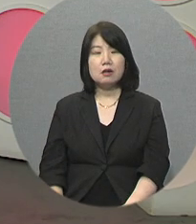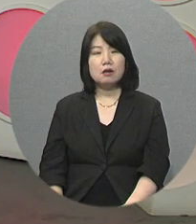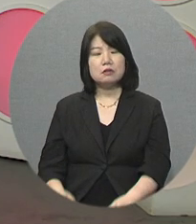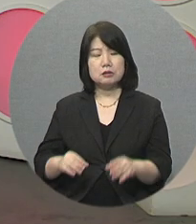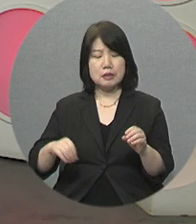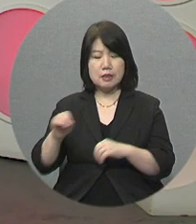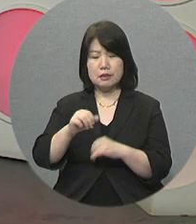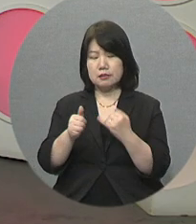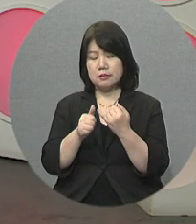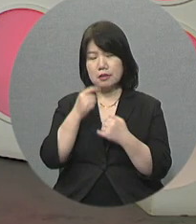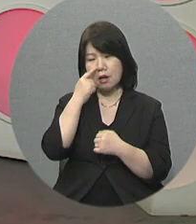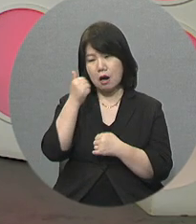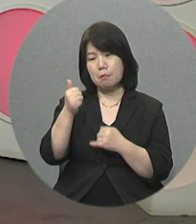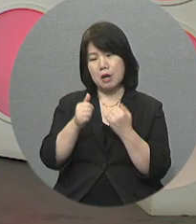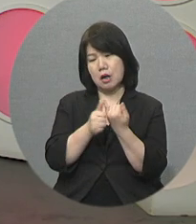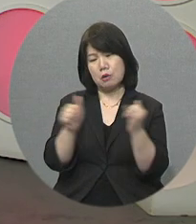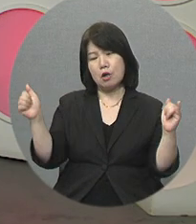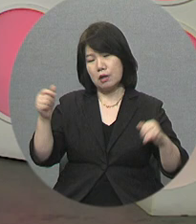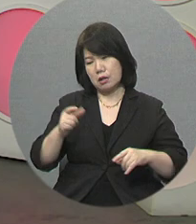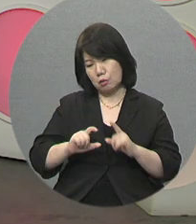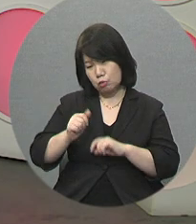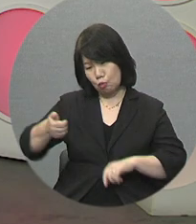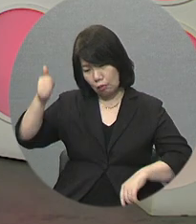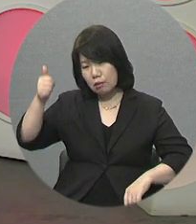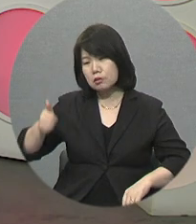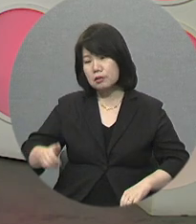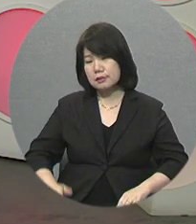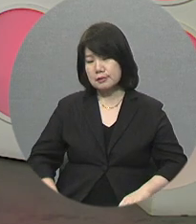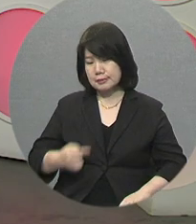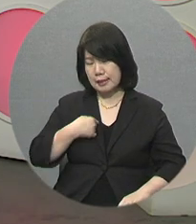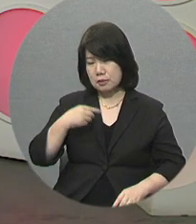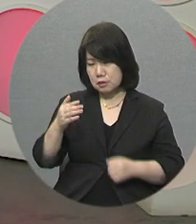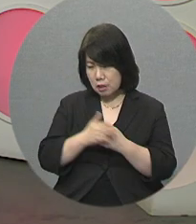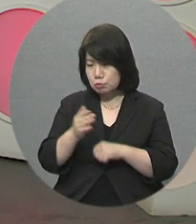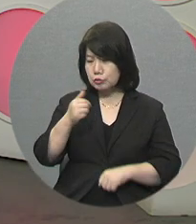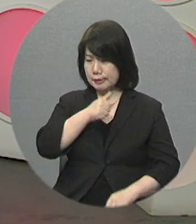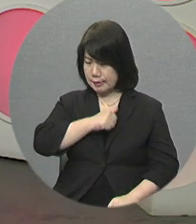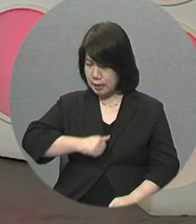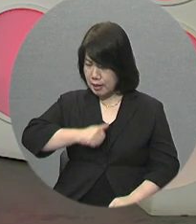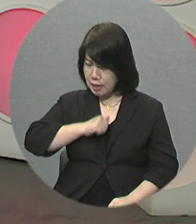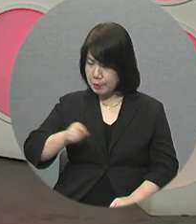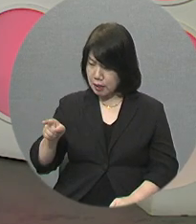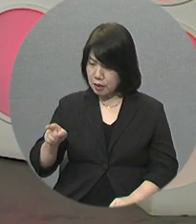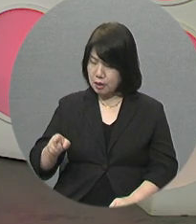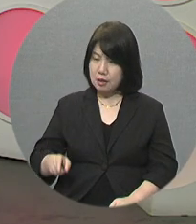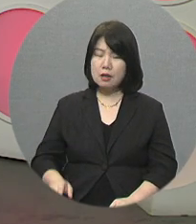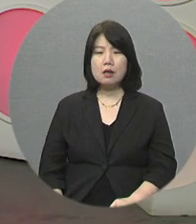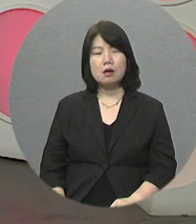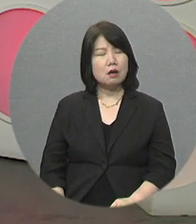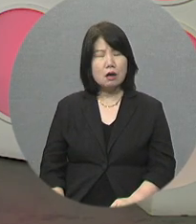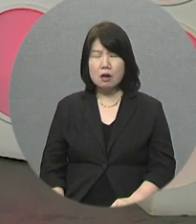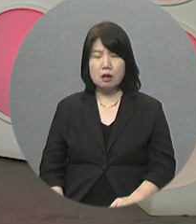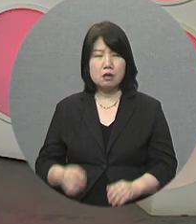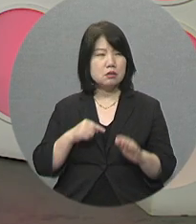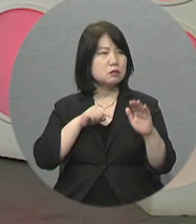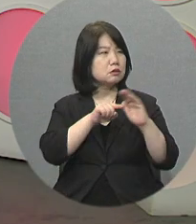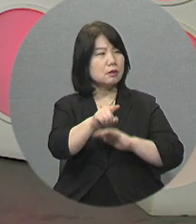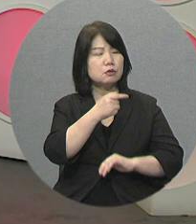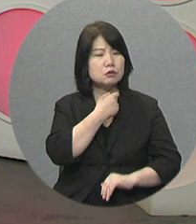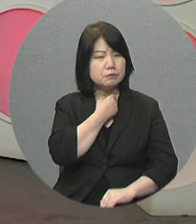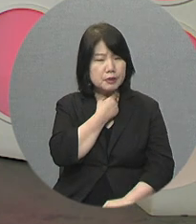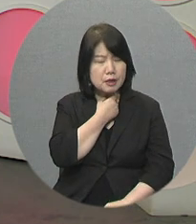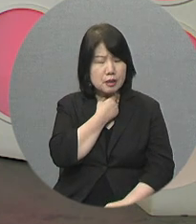차라리 아버지와 이혼하길 바랬지만 저 때문에 참고 사나 싶어 영영 사라지고 싶다는